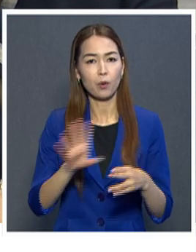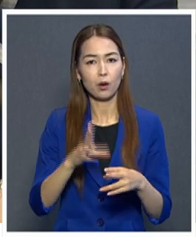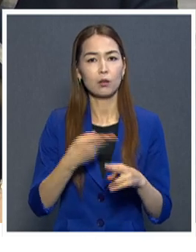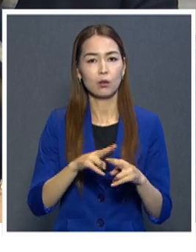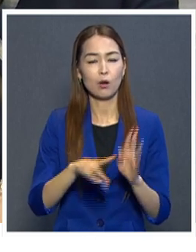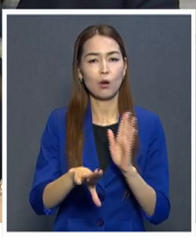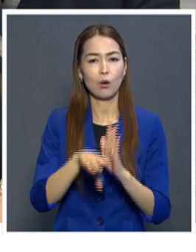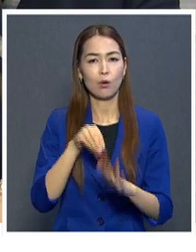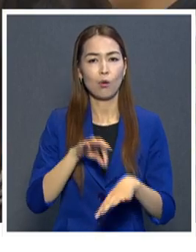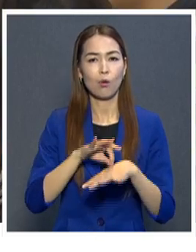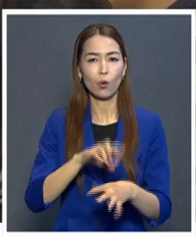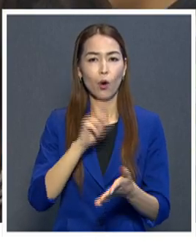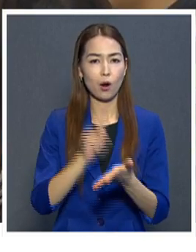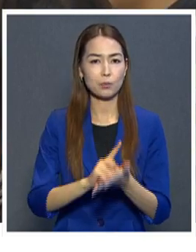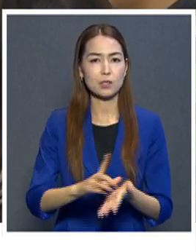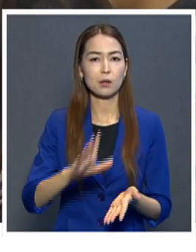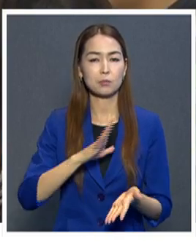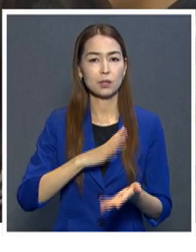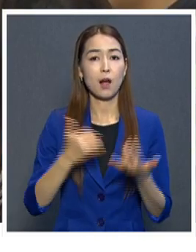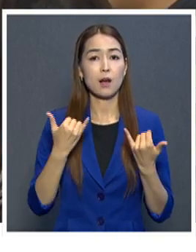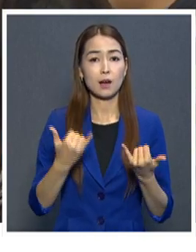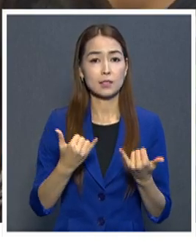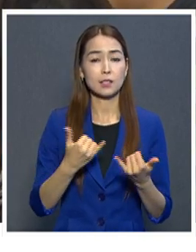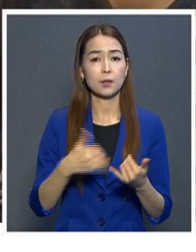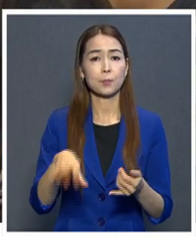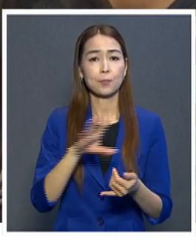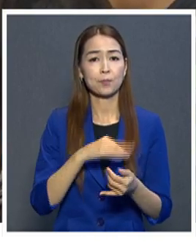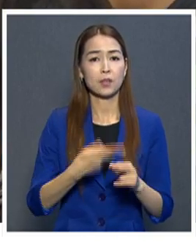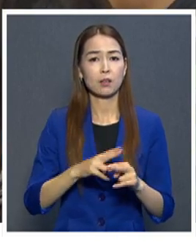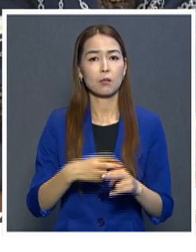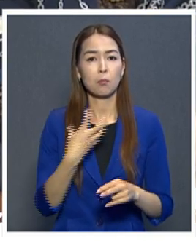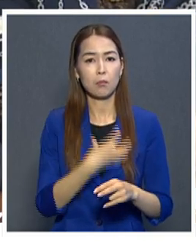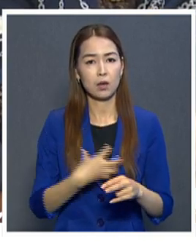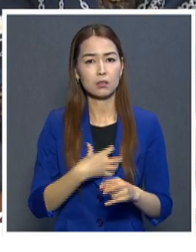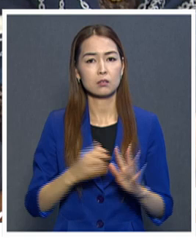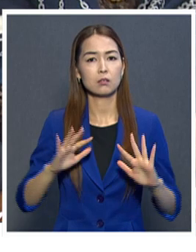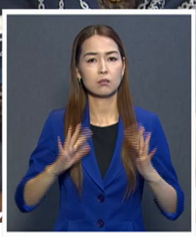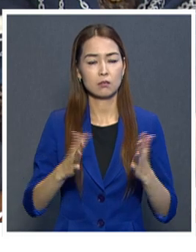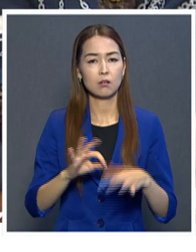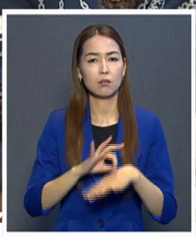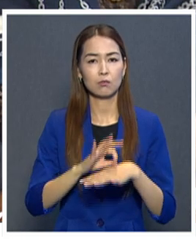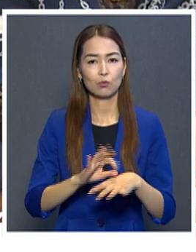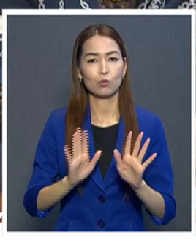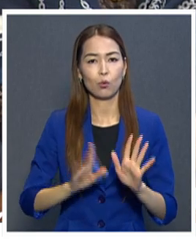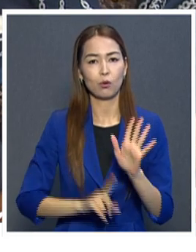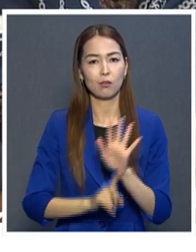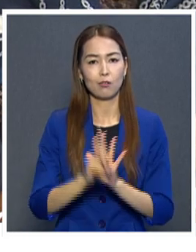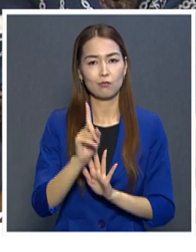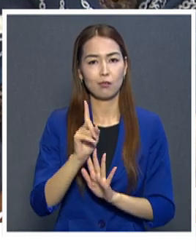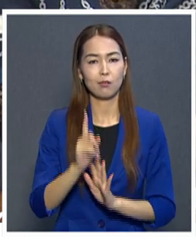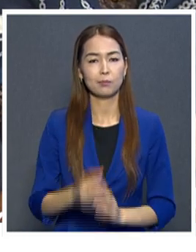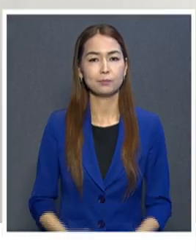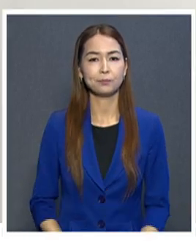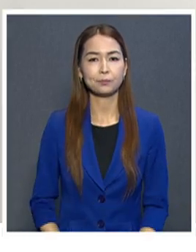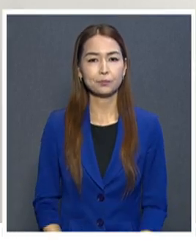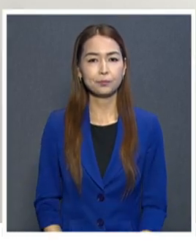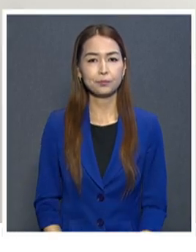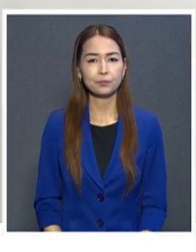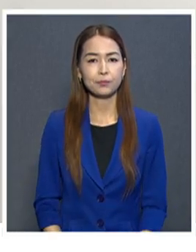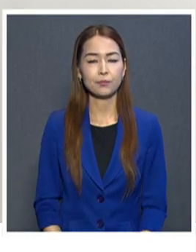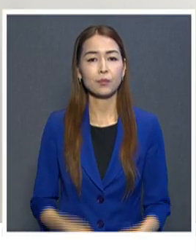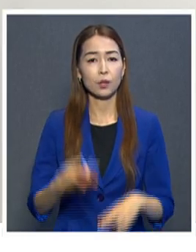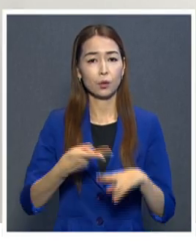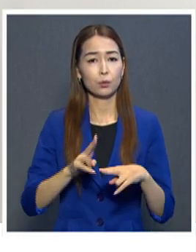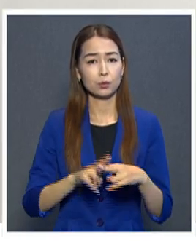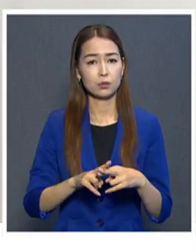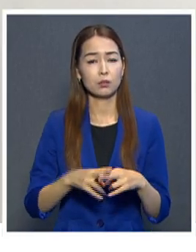өтуі маңызды. Себебі мемлекетті дамытудың жаңа кезеңі осындай маңызды қадамнан кейін басталады. Өте қолайлы